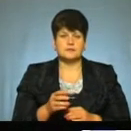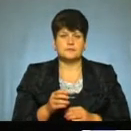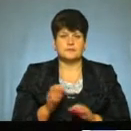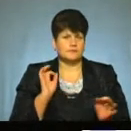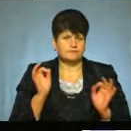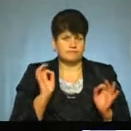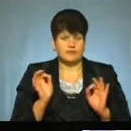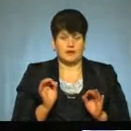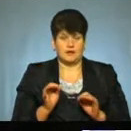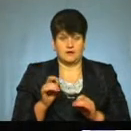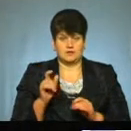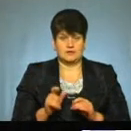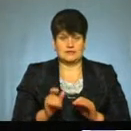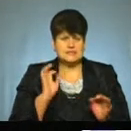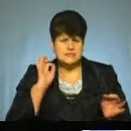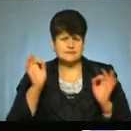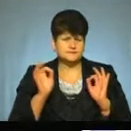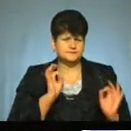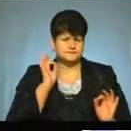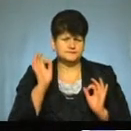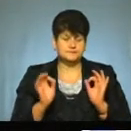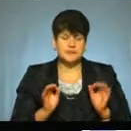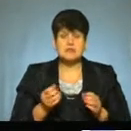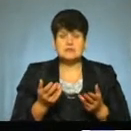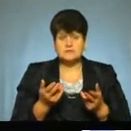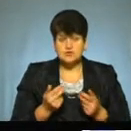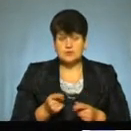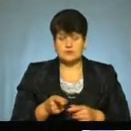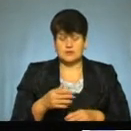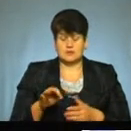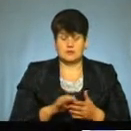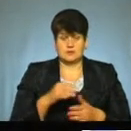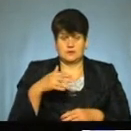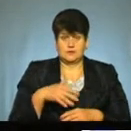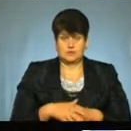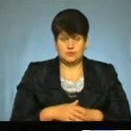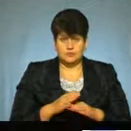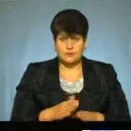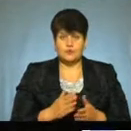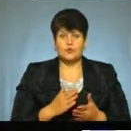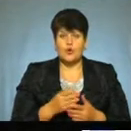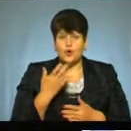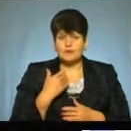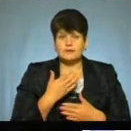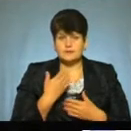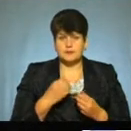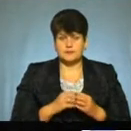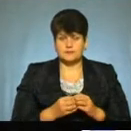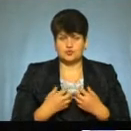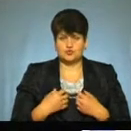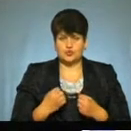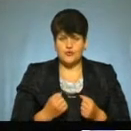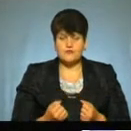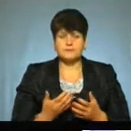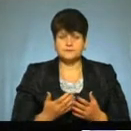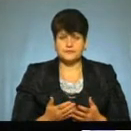такими мешканцями, вони, ну, там така сирена включається, звичайно, що вони зреагують, і коли ще не є загроза для здоров'я, звичайно,